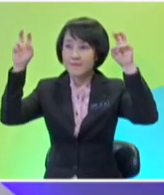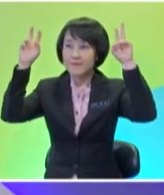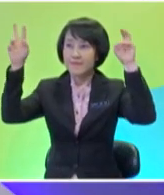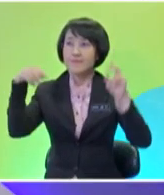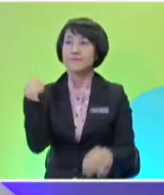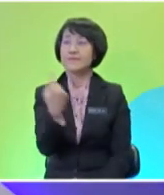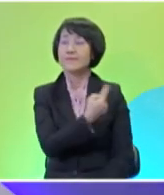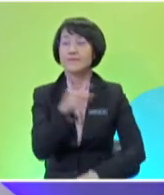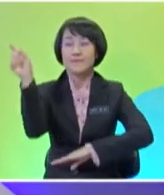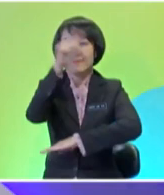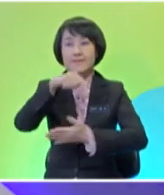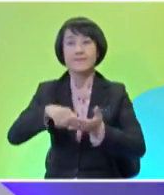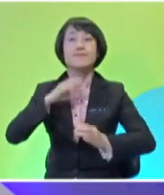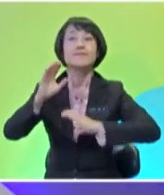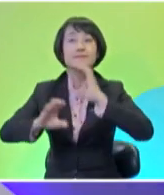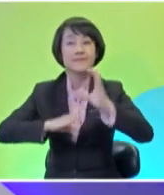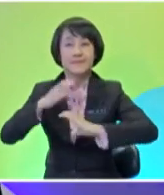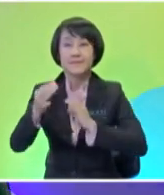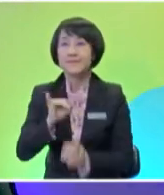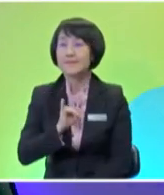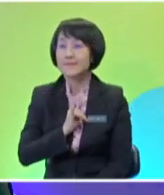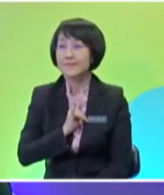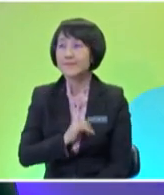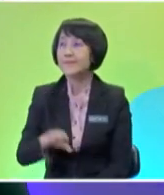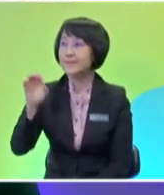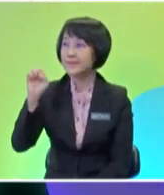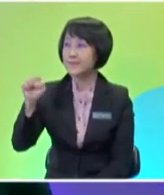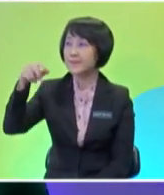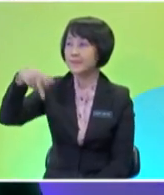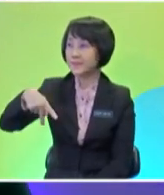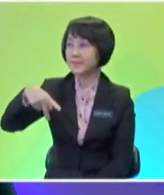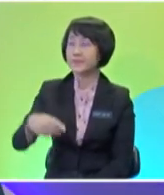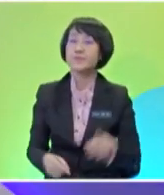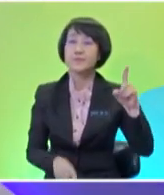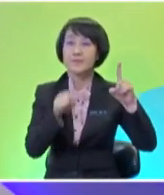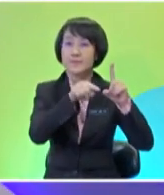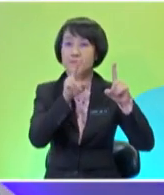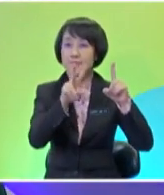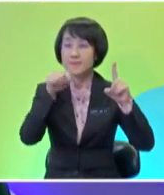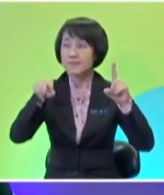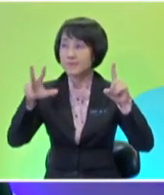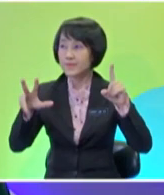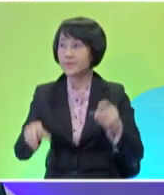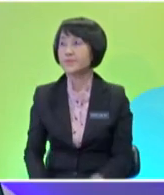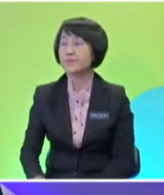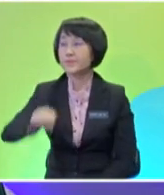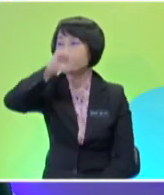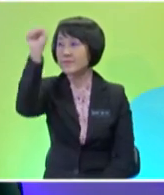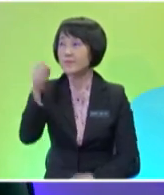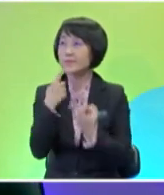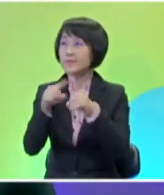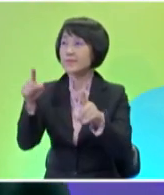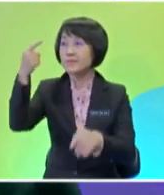cita-cita saya stand pembelajaran 1.2.3 bersoal jawab untuk